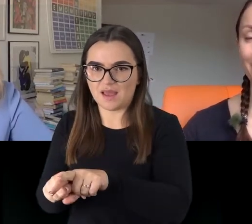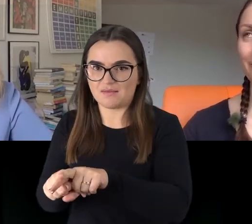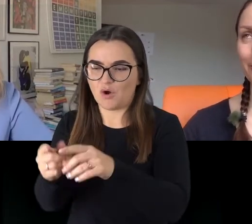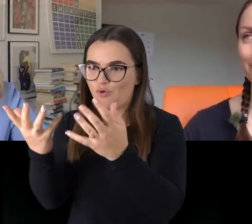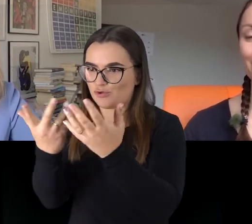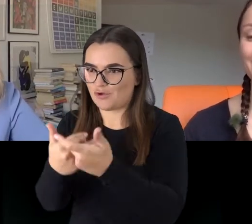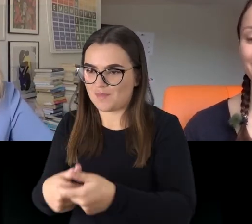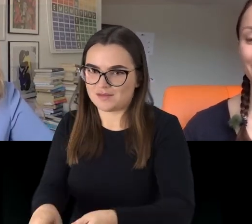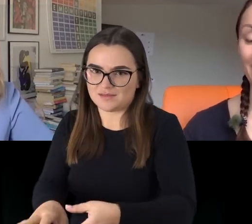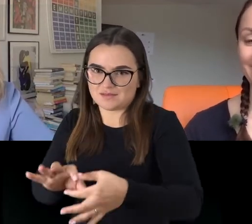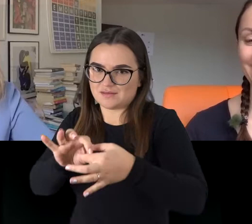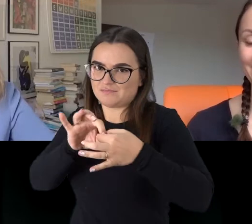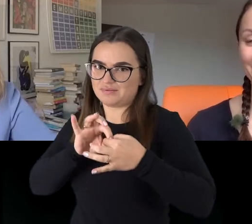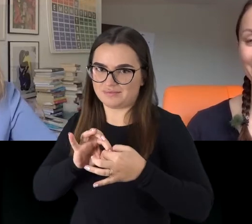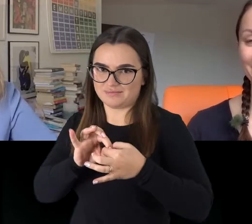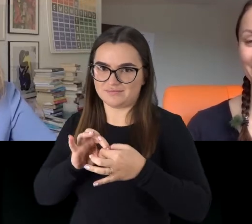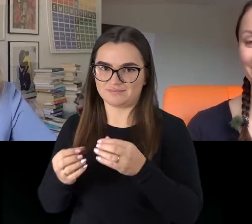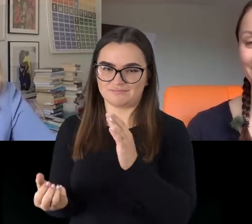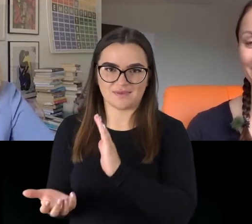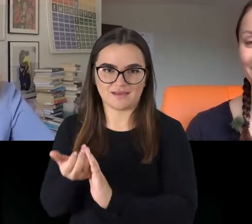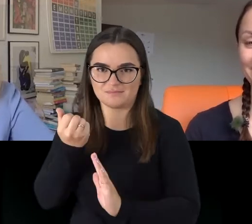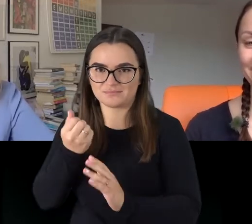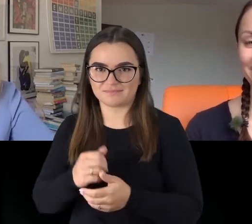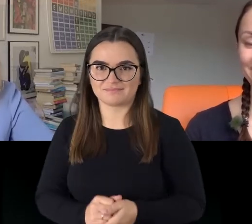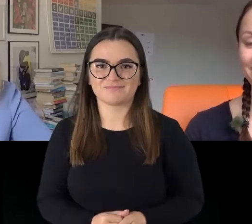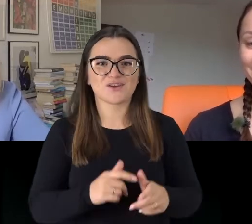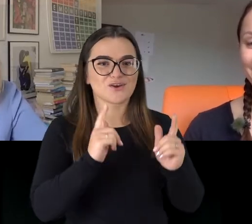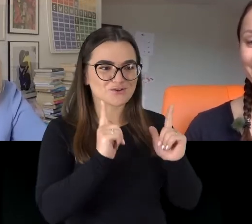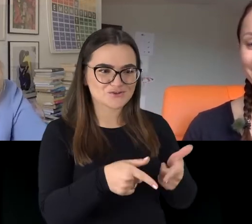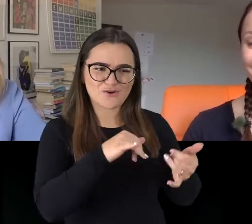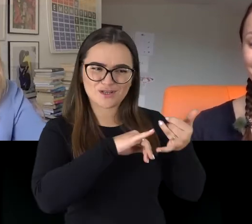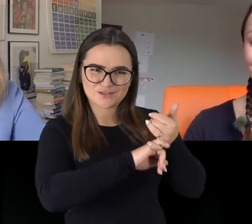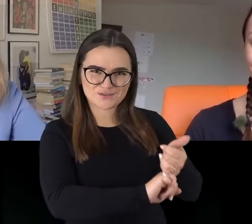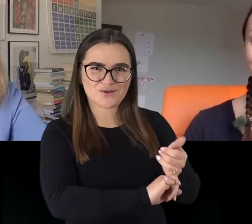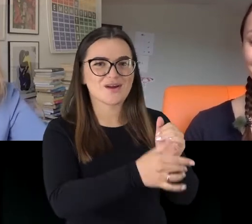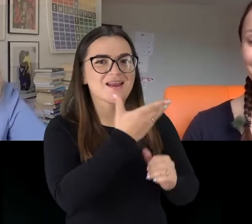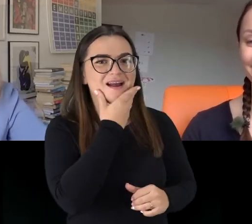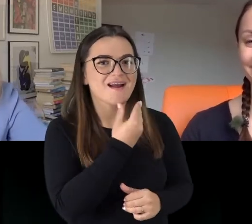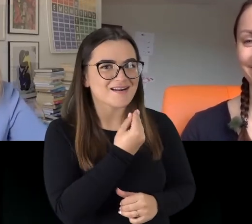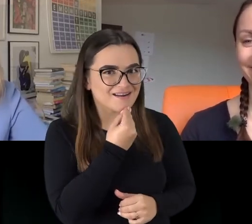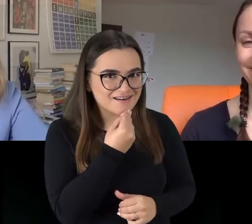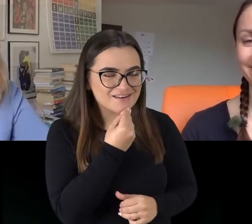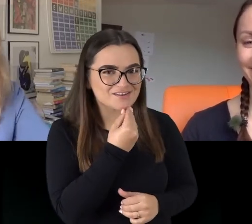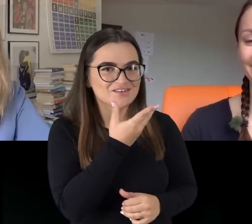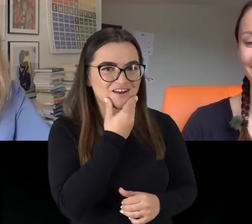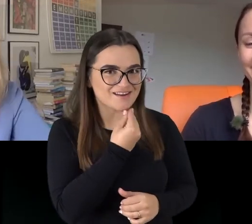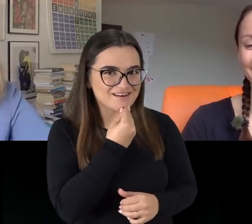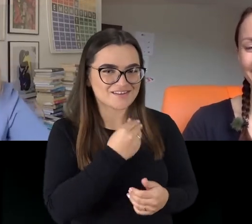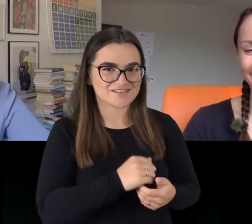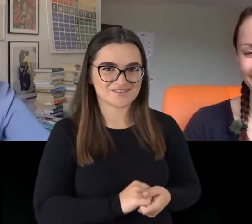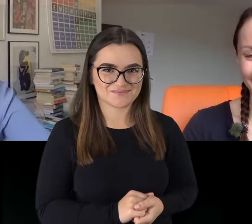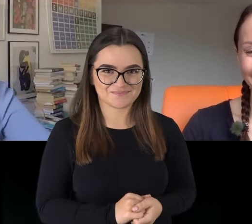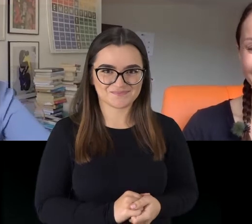savaime. Jie kažkaip tai mūsų susiranda patys. Tikrai, tikrai graži istorija. Aišku, daug uždėt man krūvę iš karto.